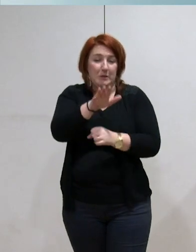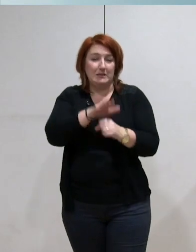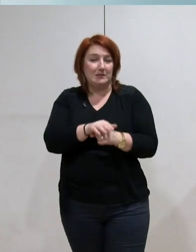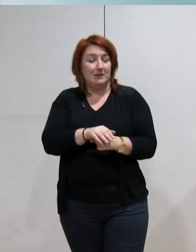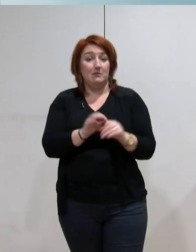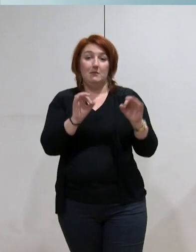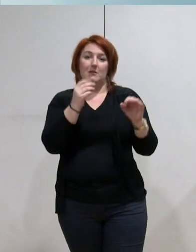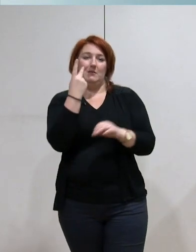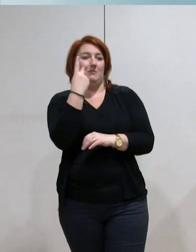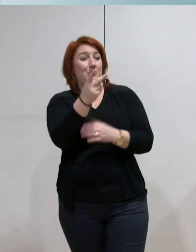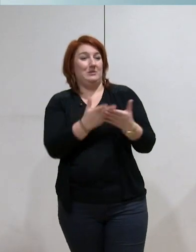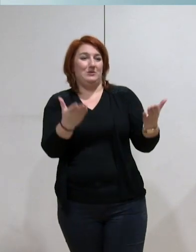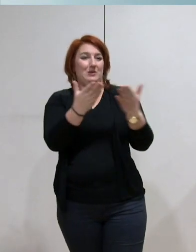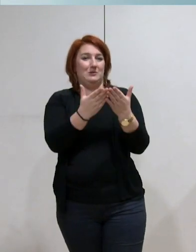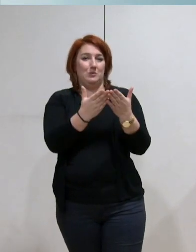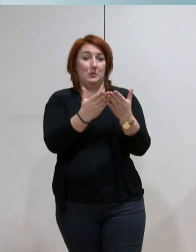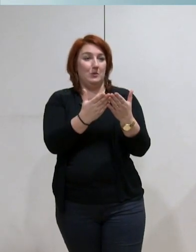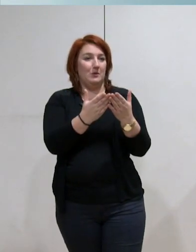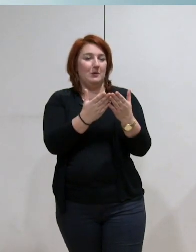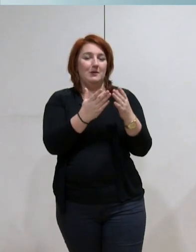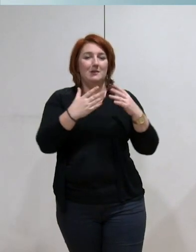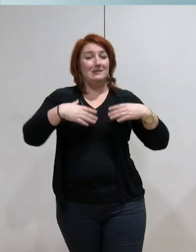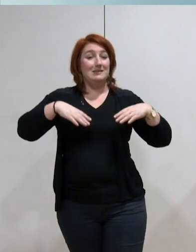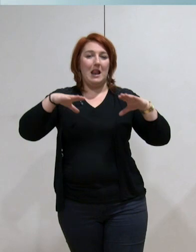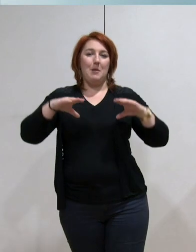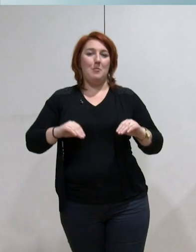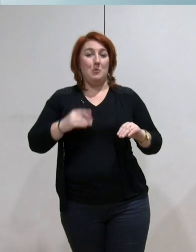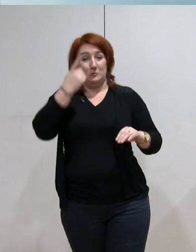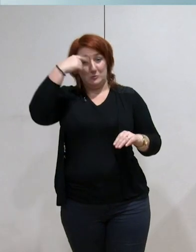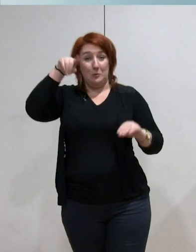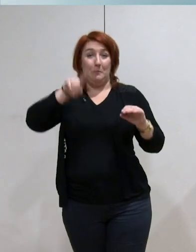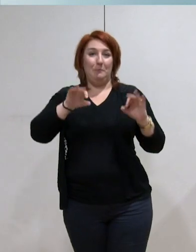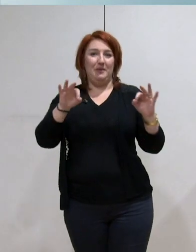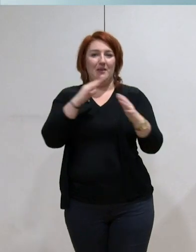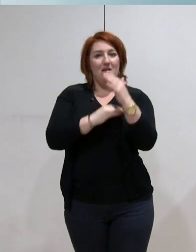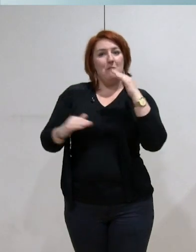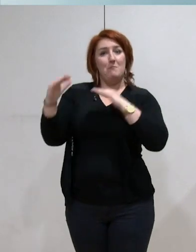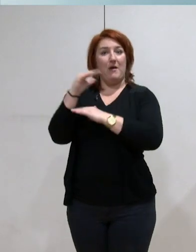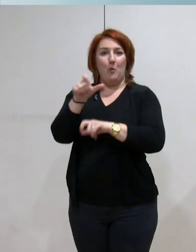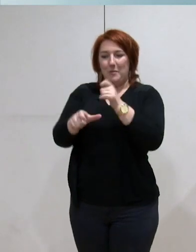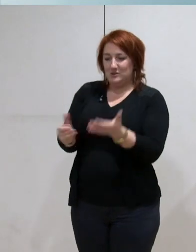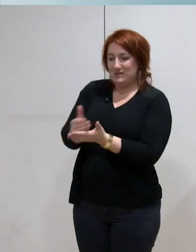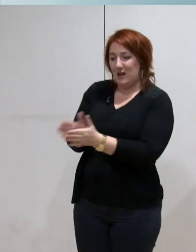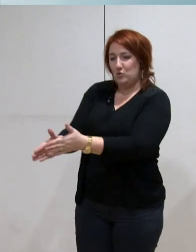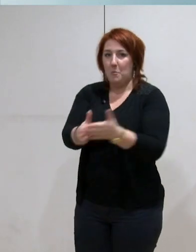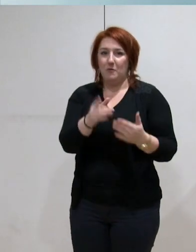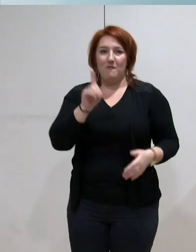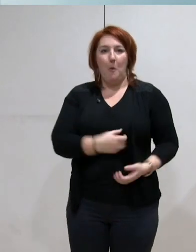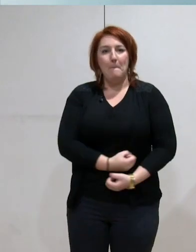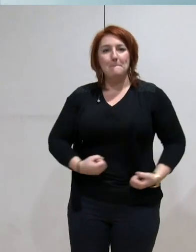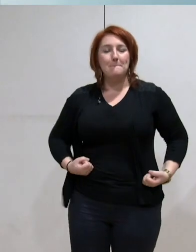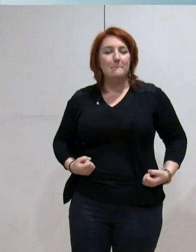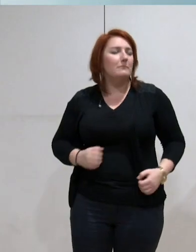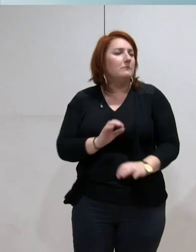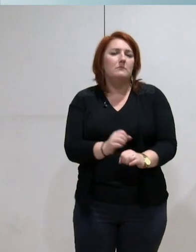patron qui dit à ses salariés de ce serrer la ceinture c'est un comble travailler 39h payer 37h nous avons un bel